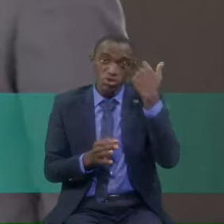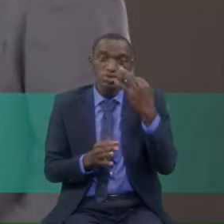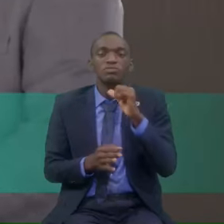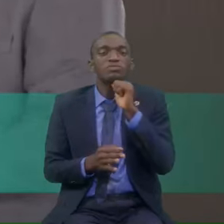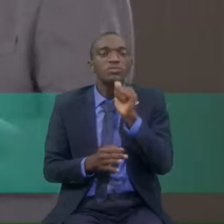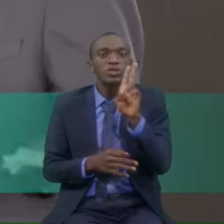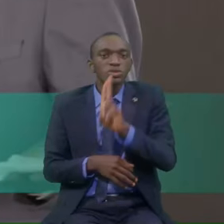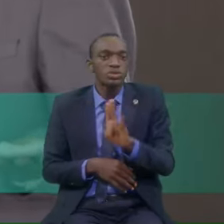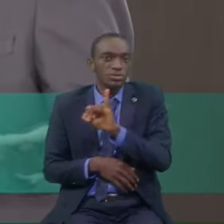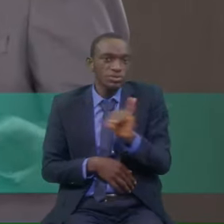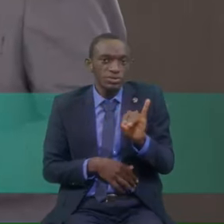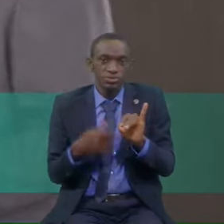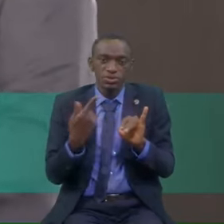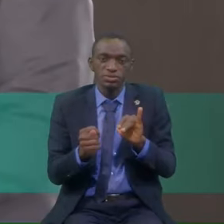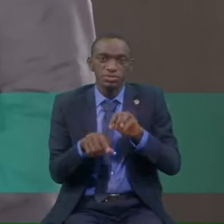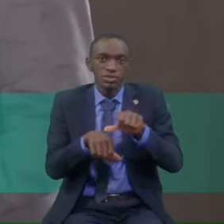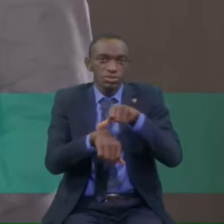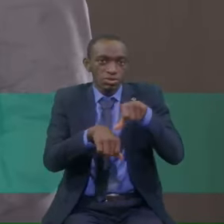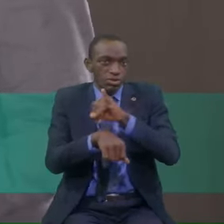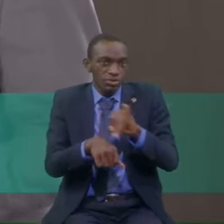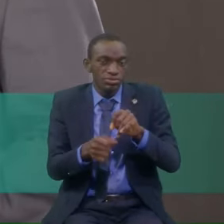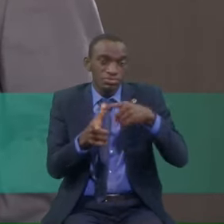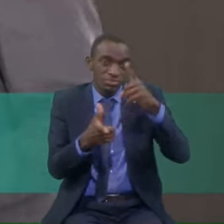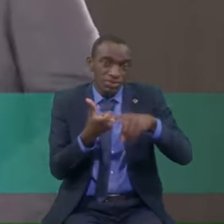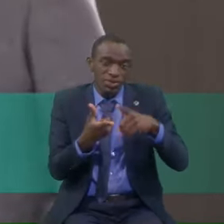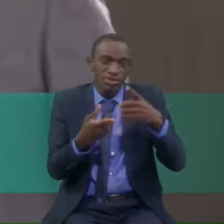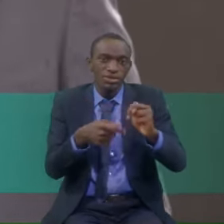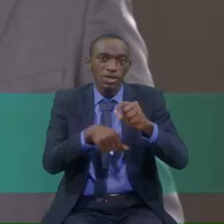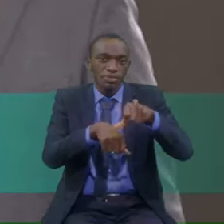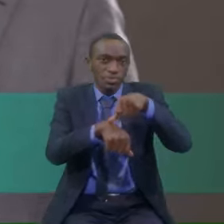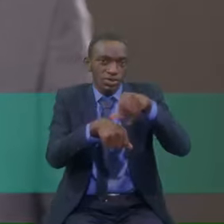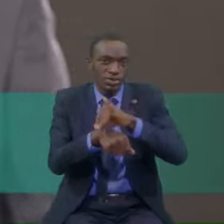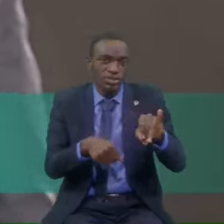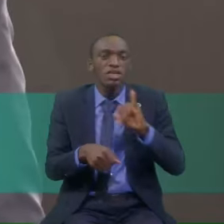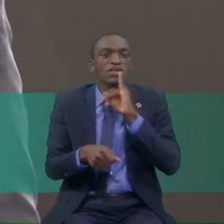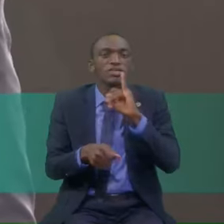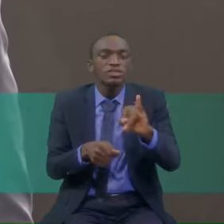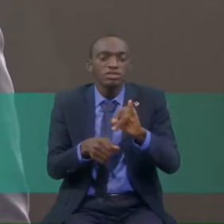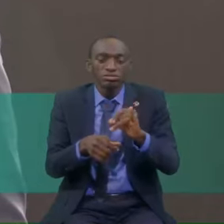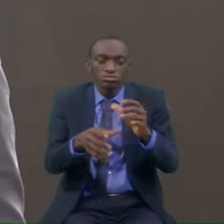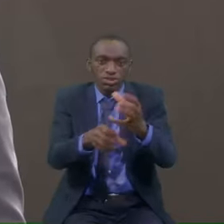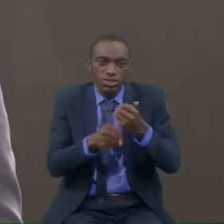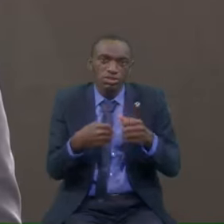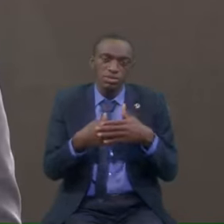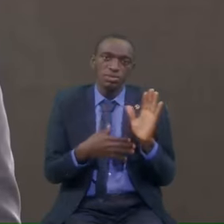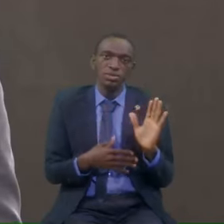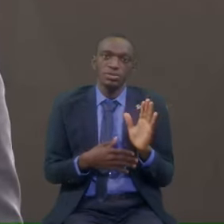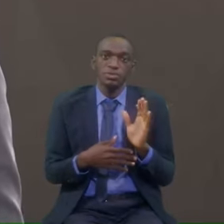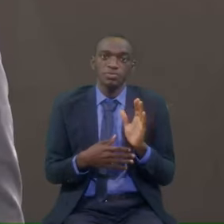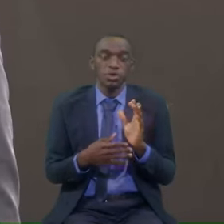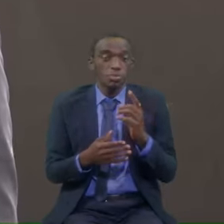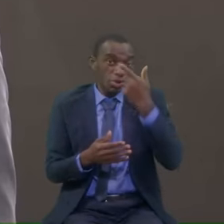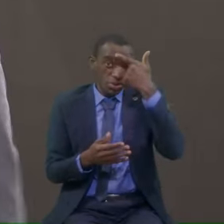Et si nous n'utilisons pas l'onction? Alors l'onction est retiré, parce que ce que